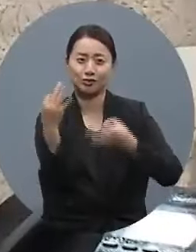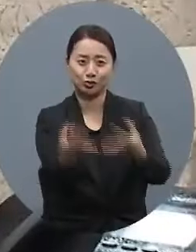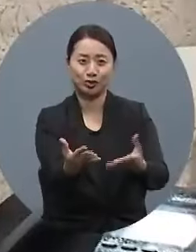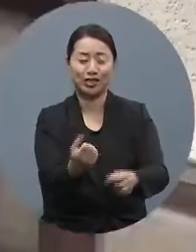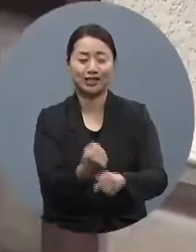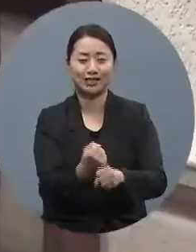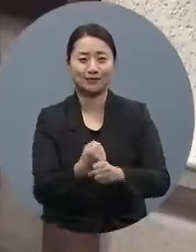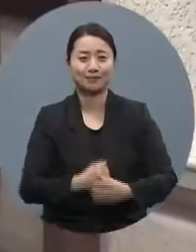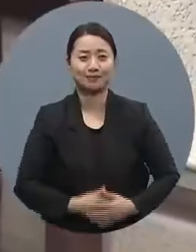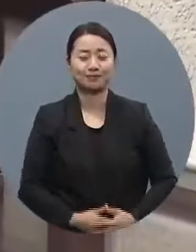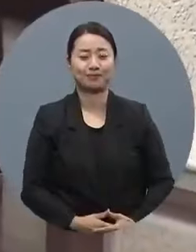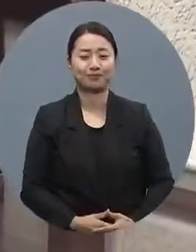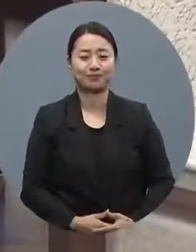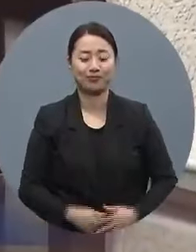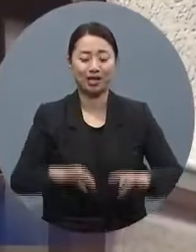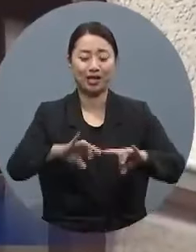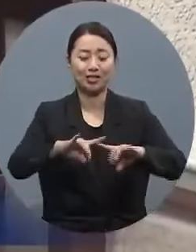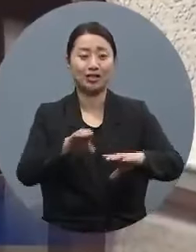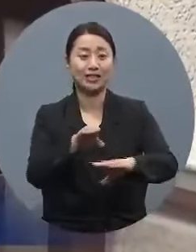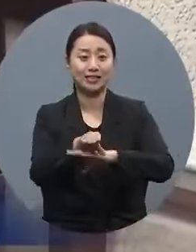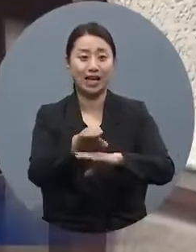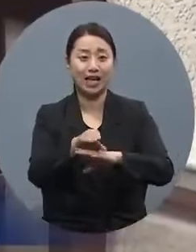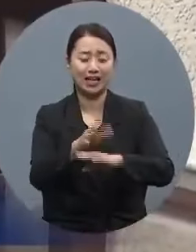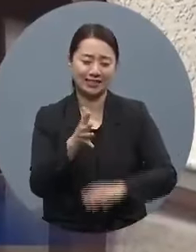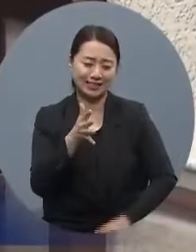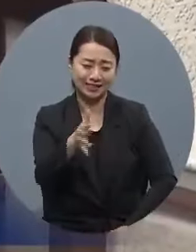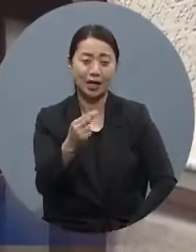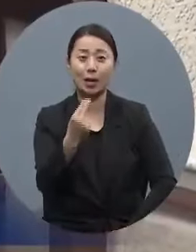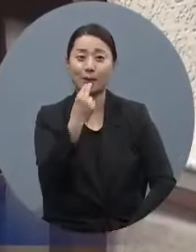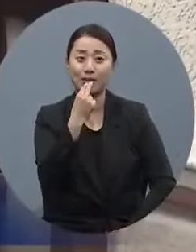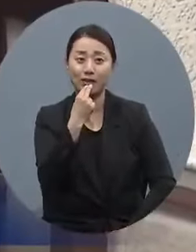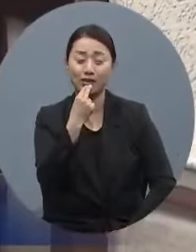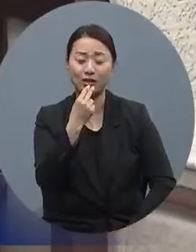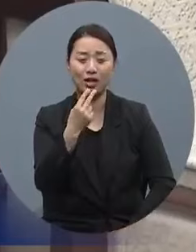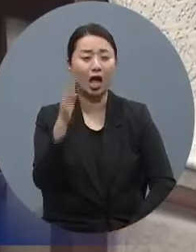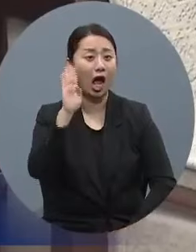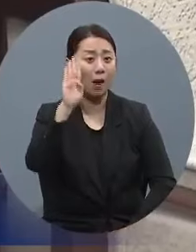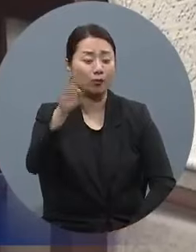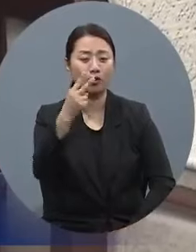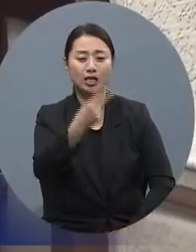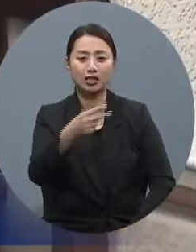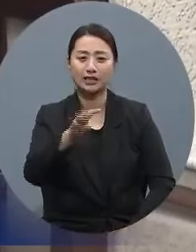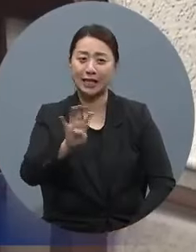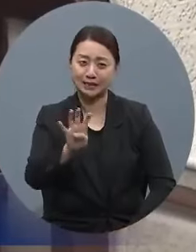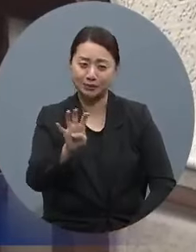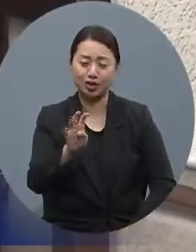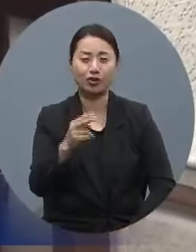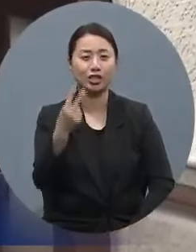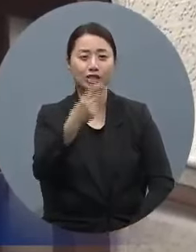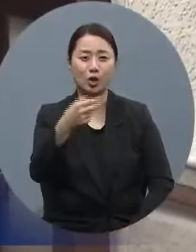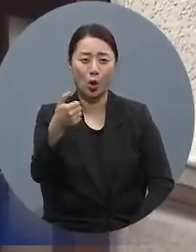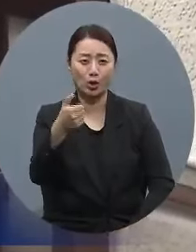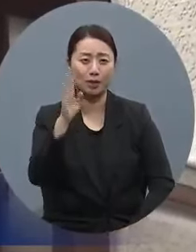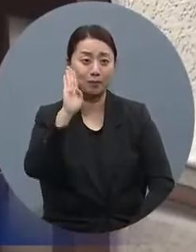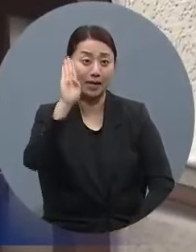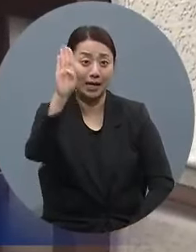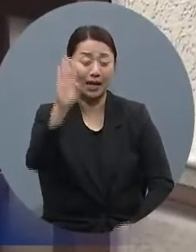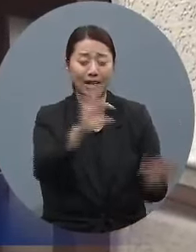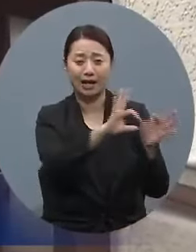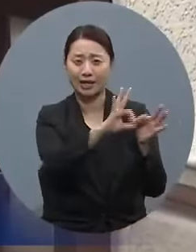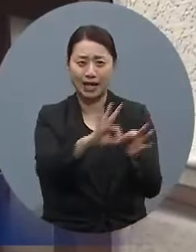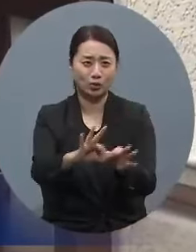했습니다 그 전기차용 배터리 시장이 앞으로도 2040년 2050년까지